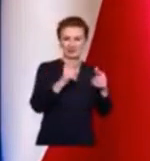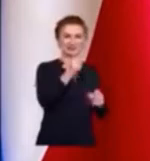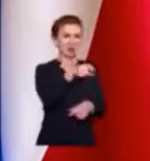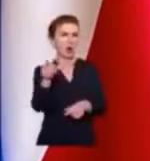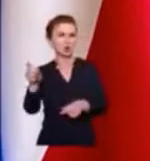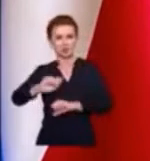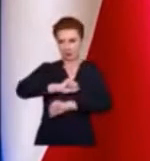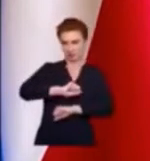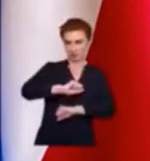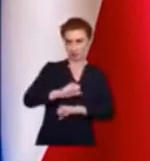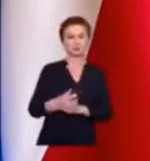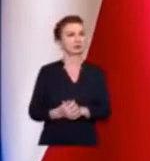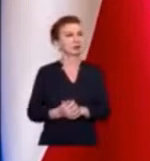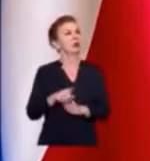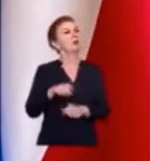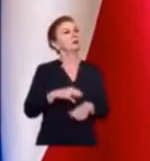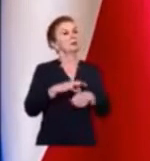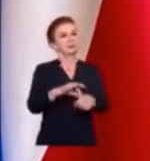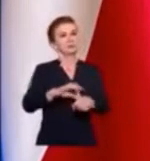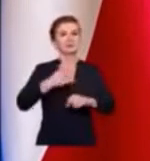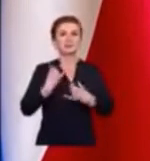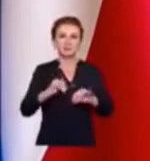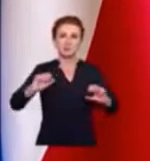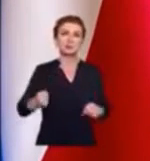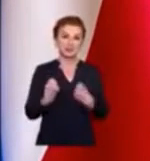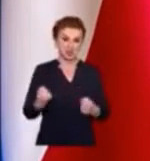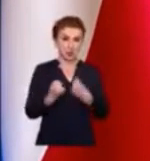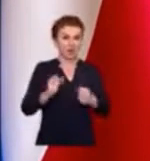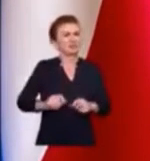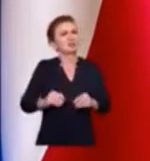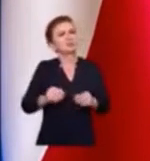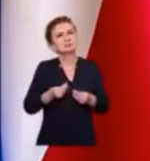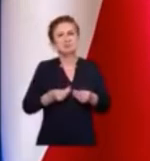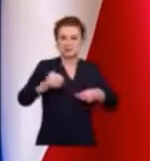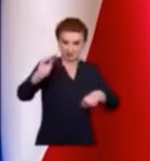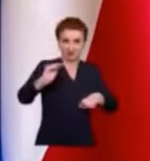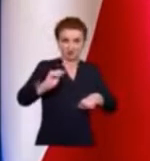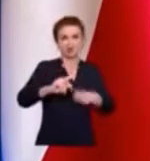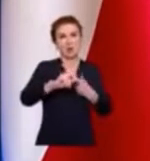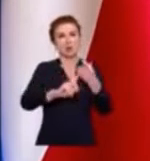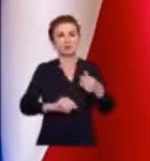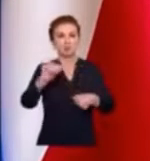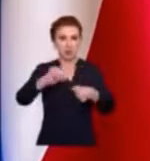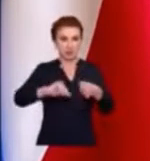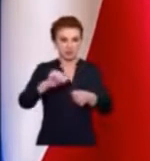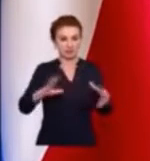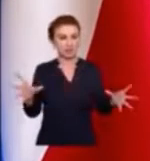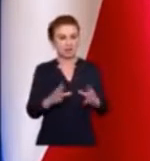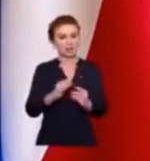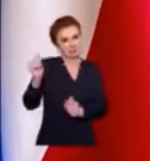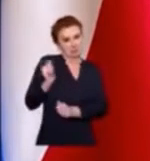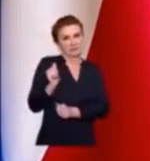również wprowadzamy różne działania, żeby jeszcze zwiększyć liczbę testów. Tutaj wspólnie z Wojskami Obrony